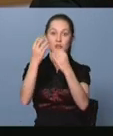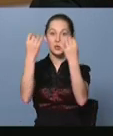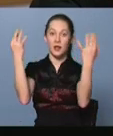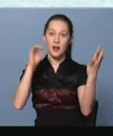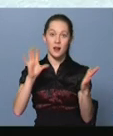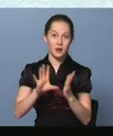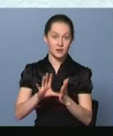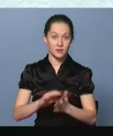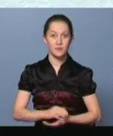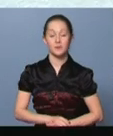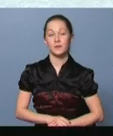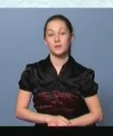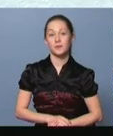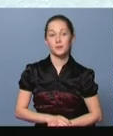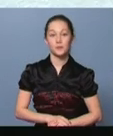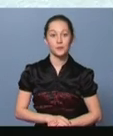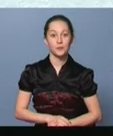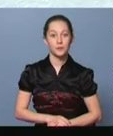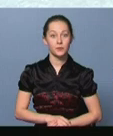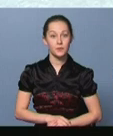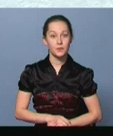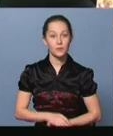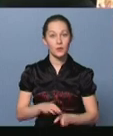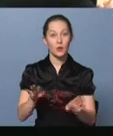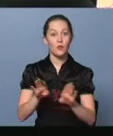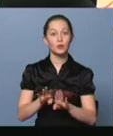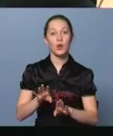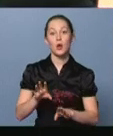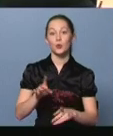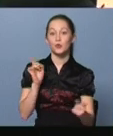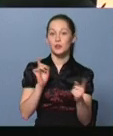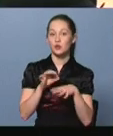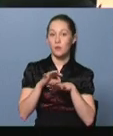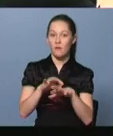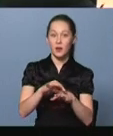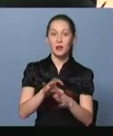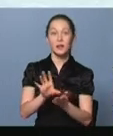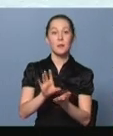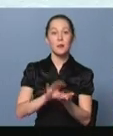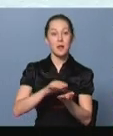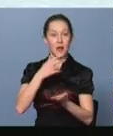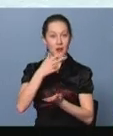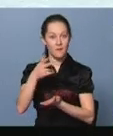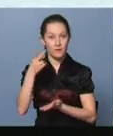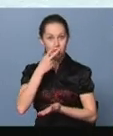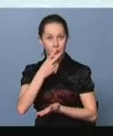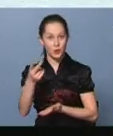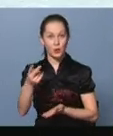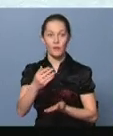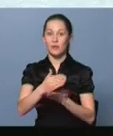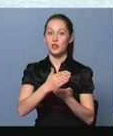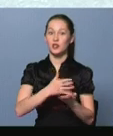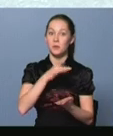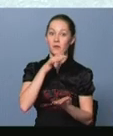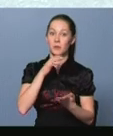электрогирлянда. Проводили такую рабочую встречу. На примере видеоролика показывали в режиме реального времени,